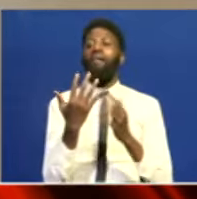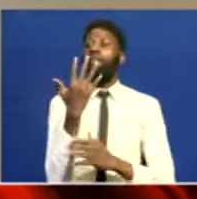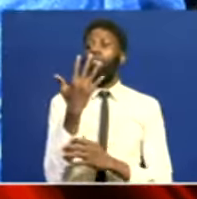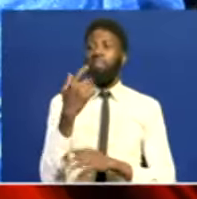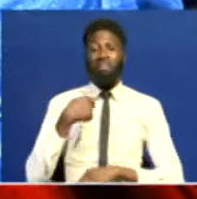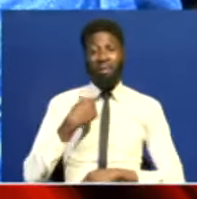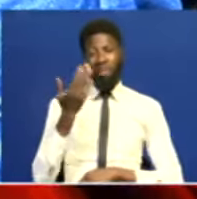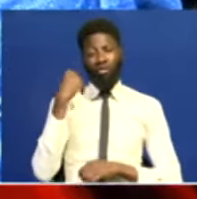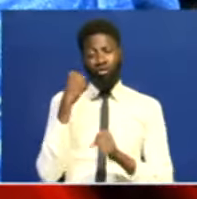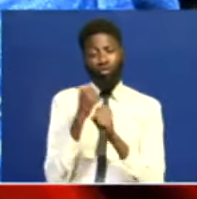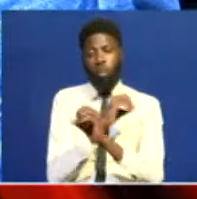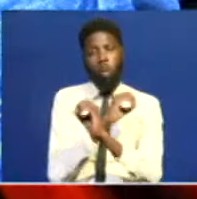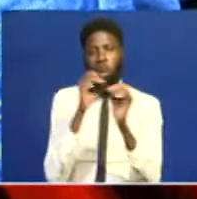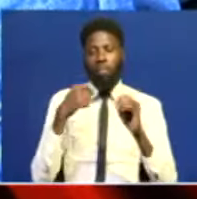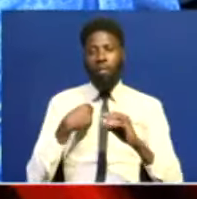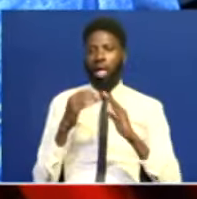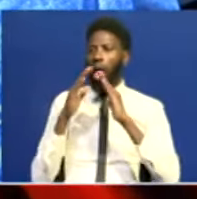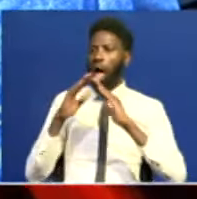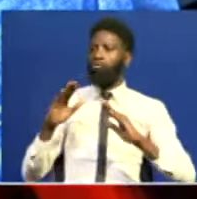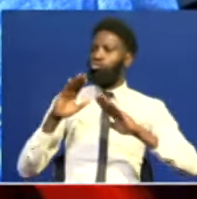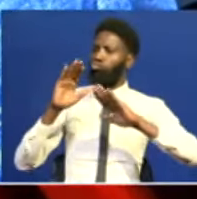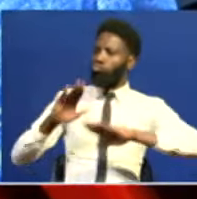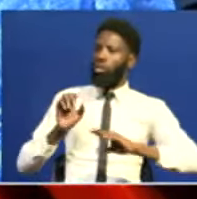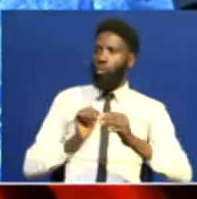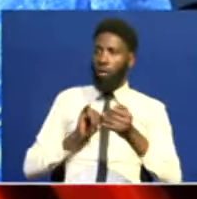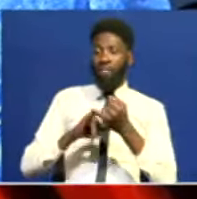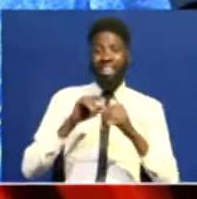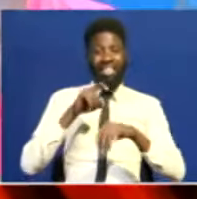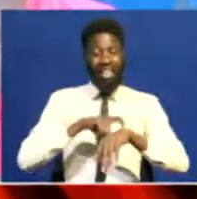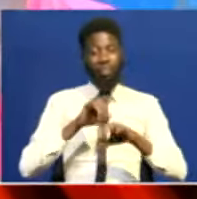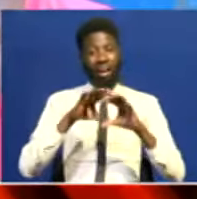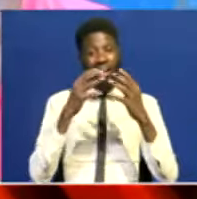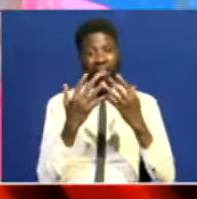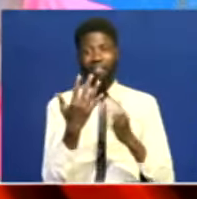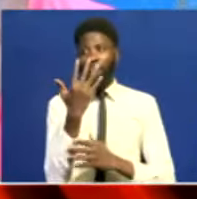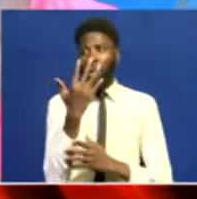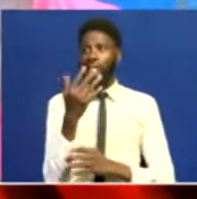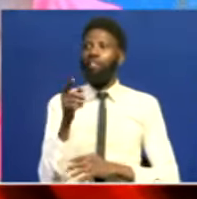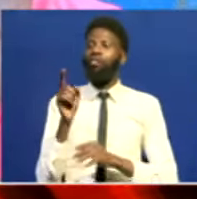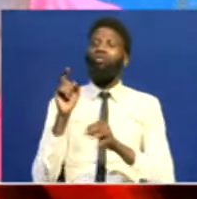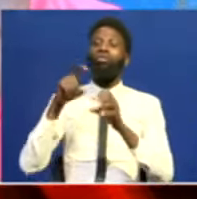housewife. Nilipofika class 5 mtoto alienda shule mwezi mmoja peke yake.